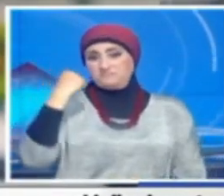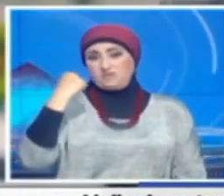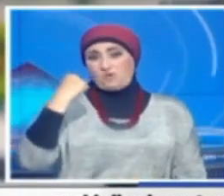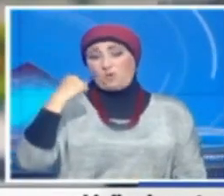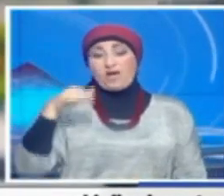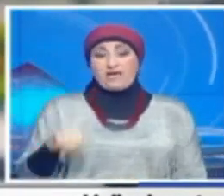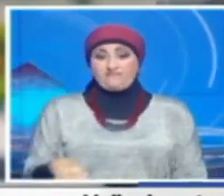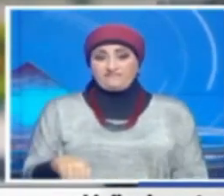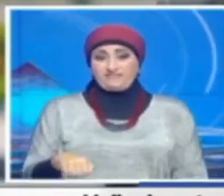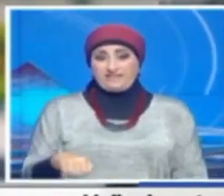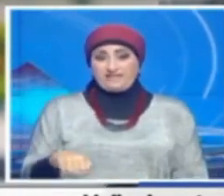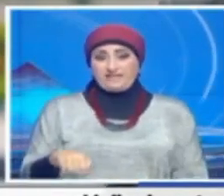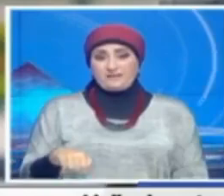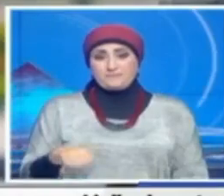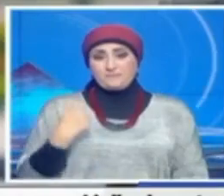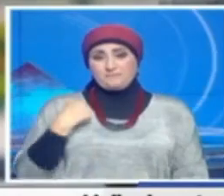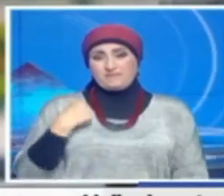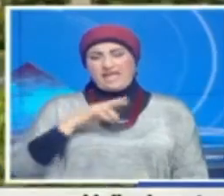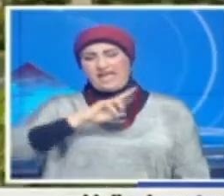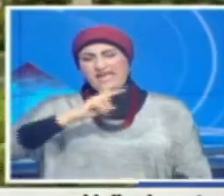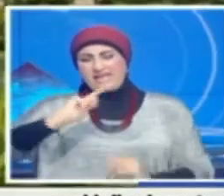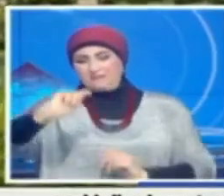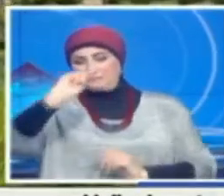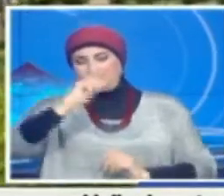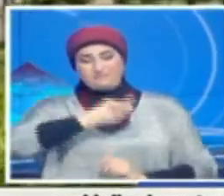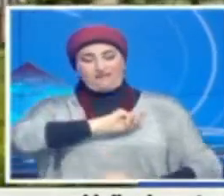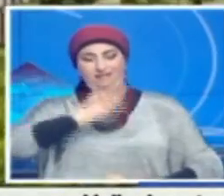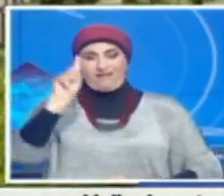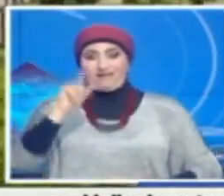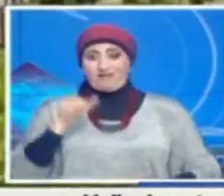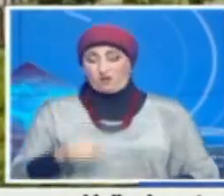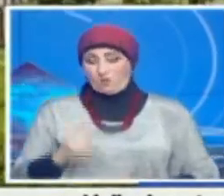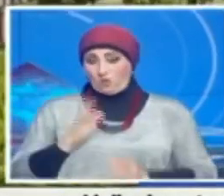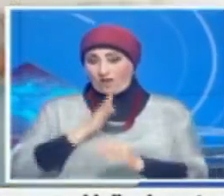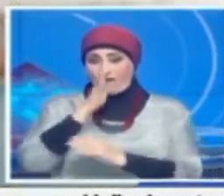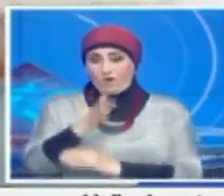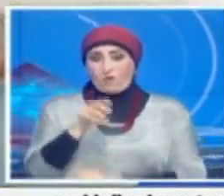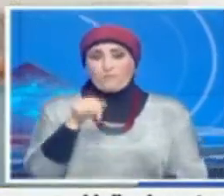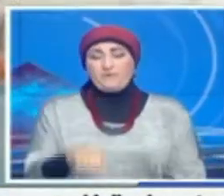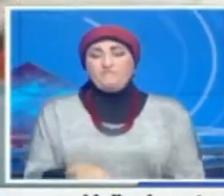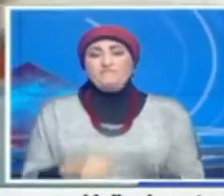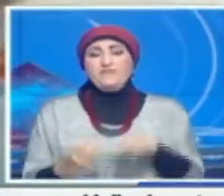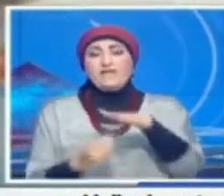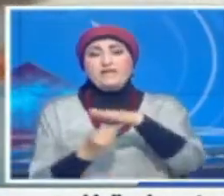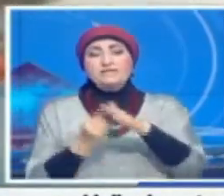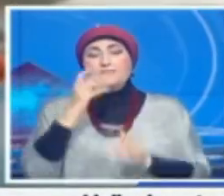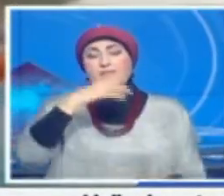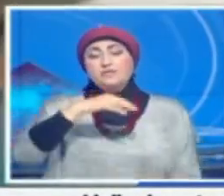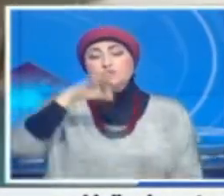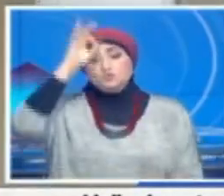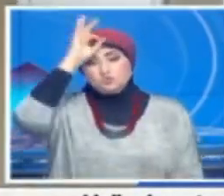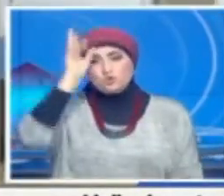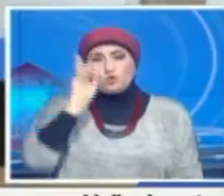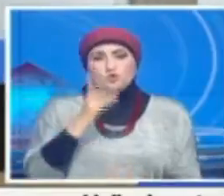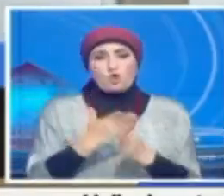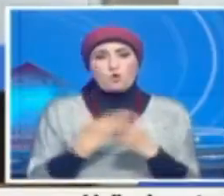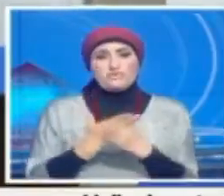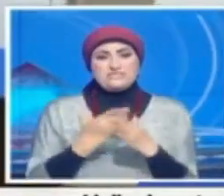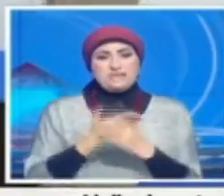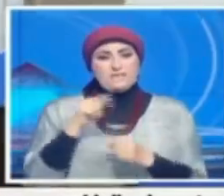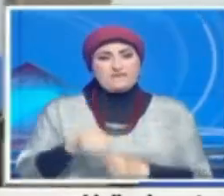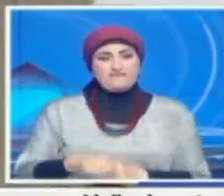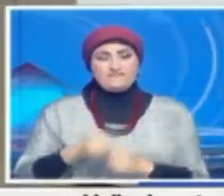إن لم تمتلك القوة فستكون مطمع من الآخرين. تتوالى الزيارات المحلية والدولية لأكاديمية الشرطة، والتي تؤكد